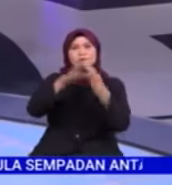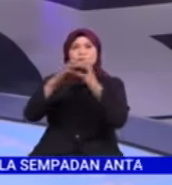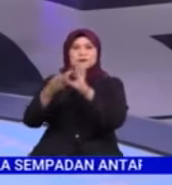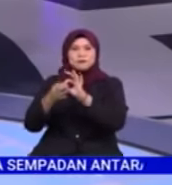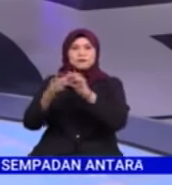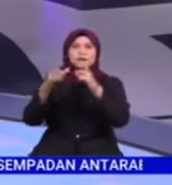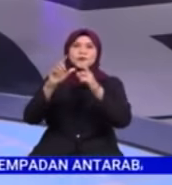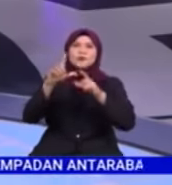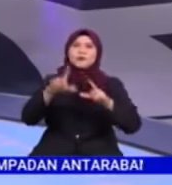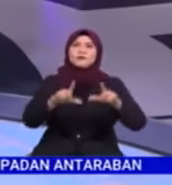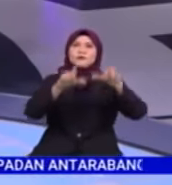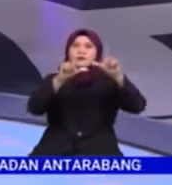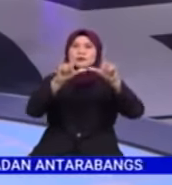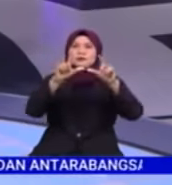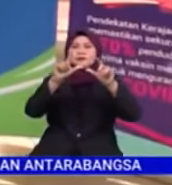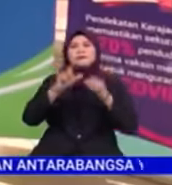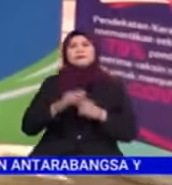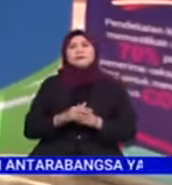Tokyo